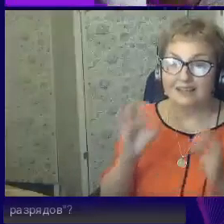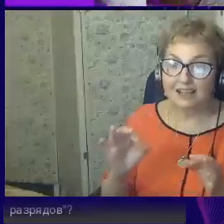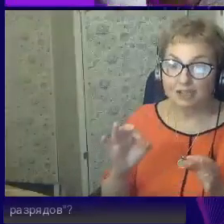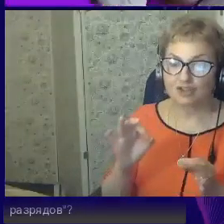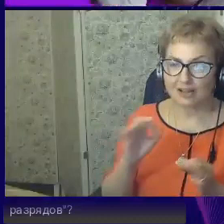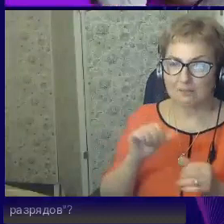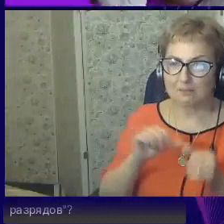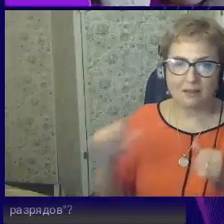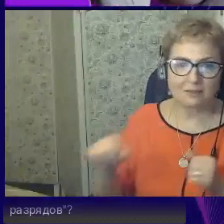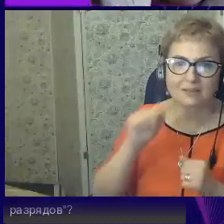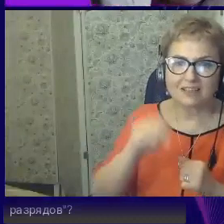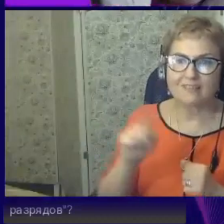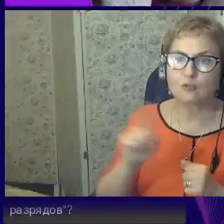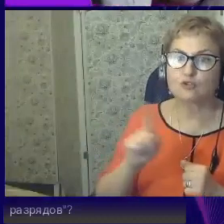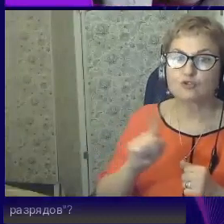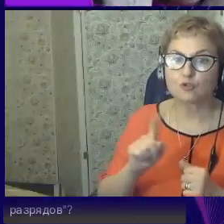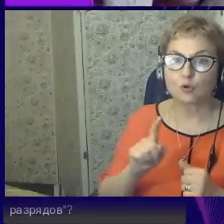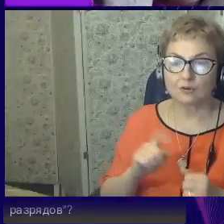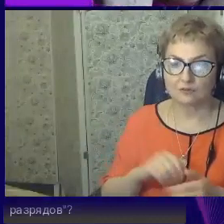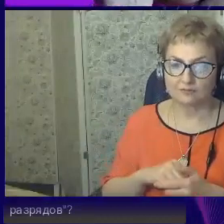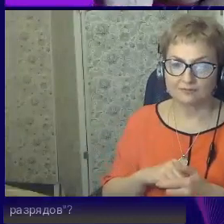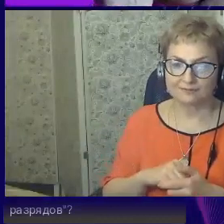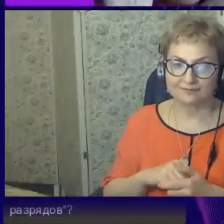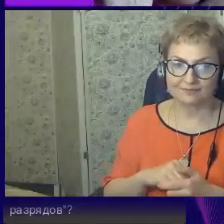конечно, помимо того,